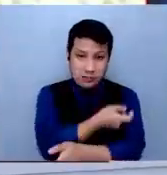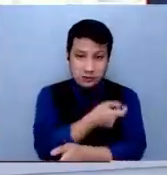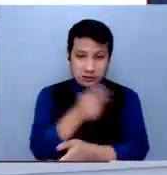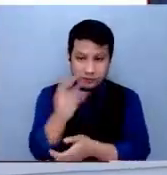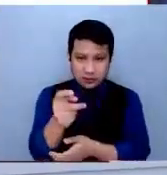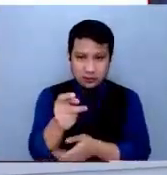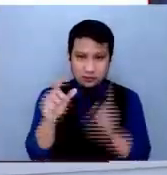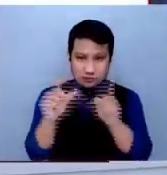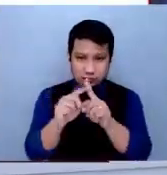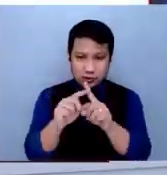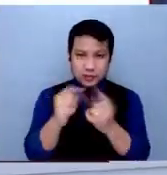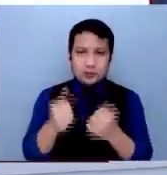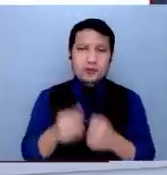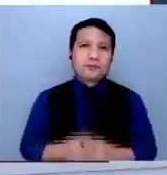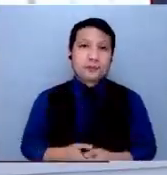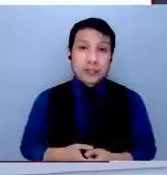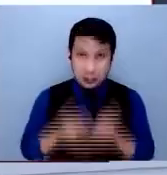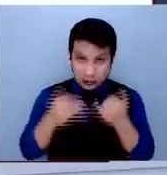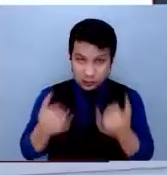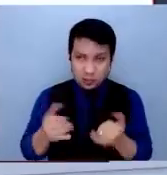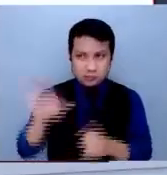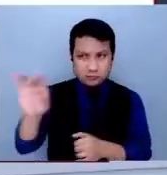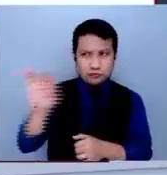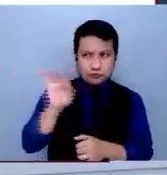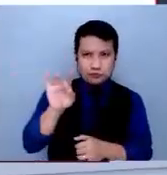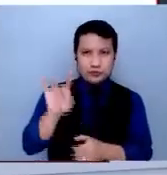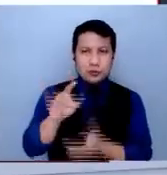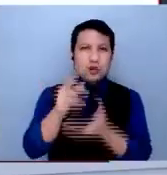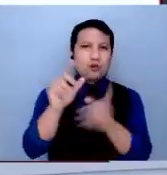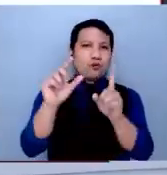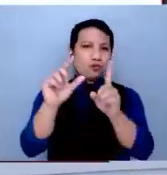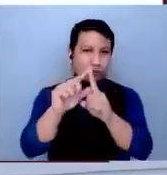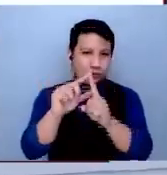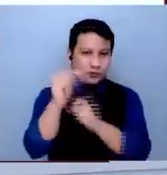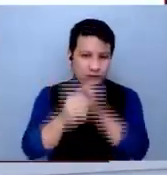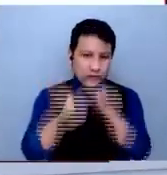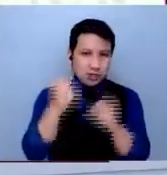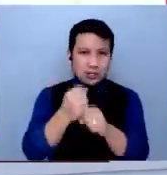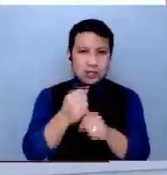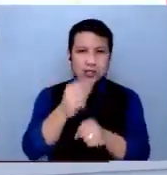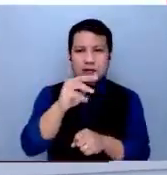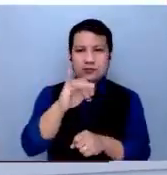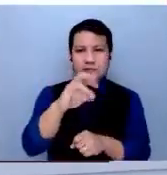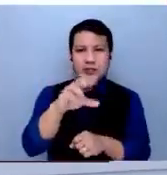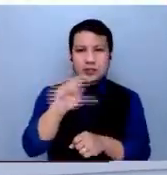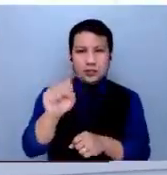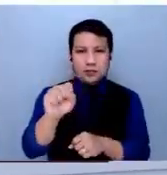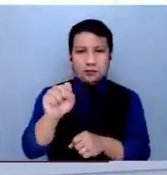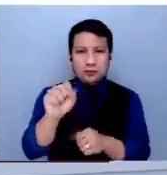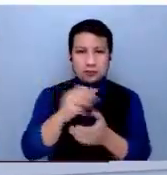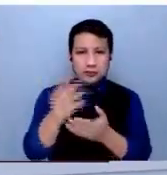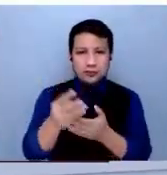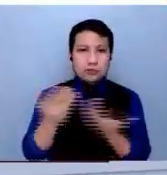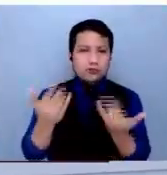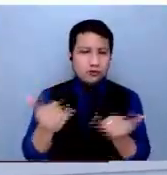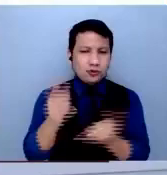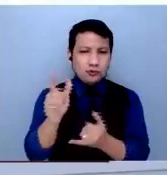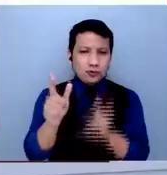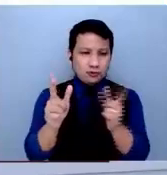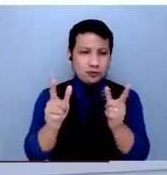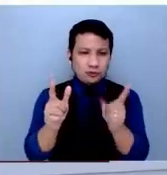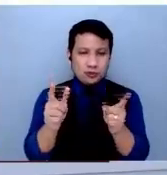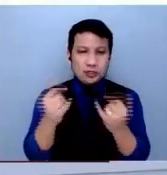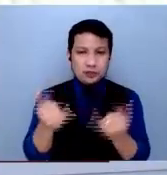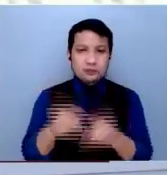COVID-19. Kaya naman ito rin ang napiling Word of the Year ng Merriam-Webster Dictionary para sa taong 2021.